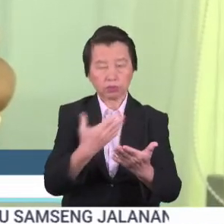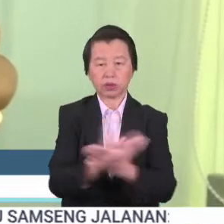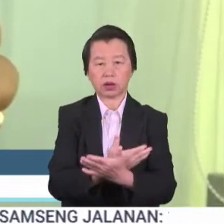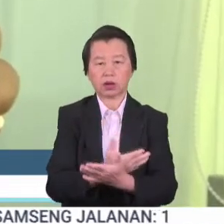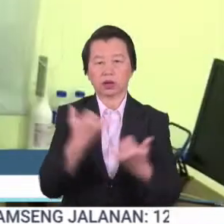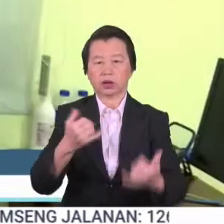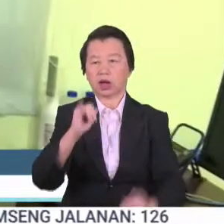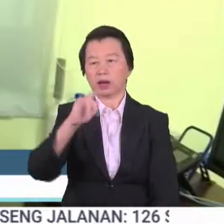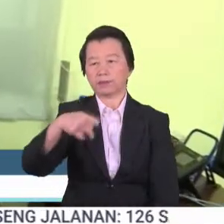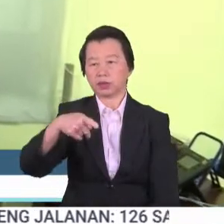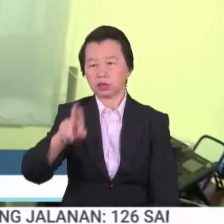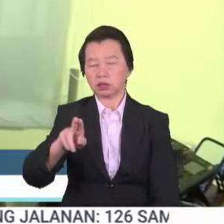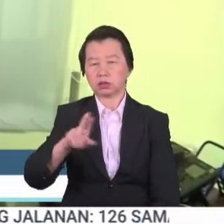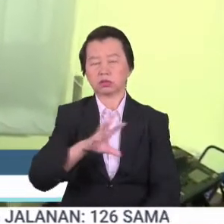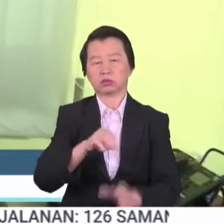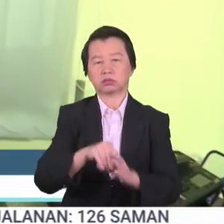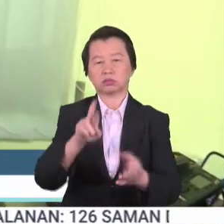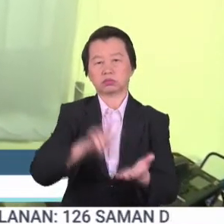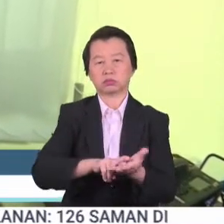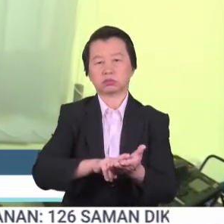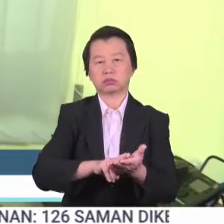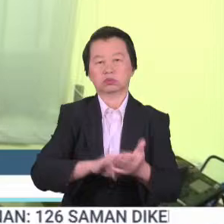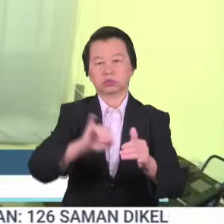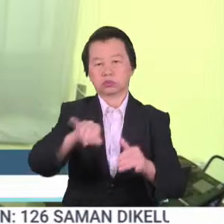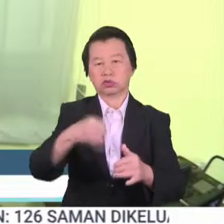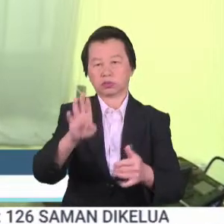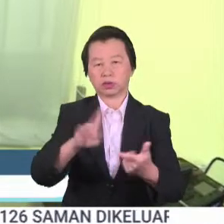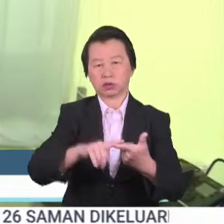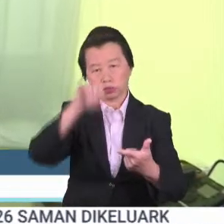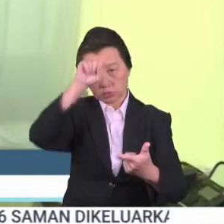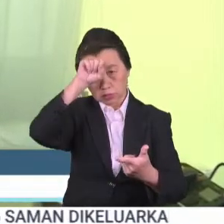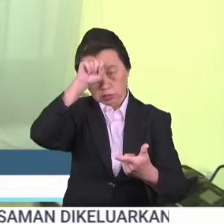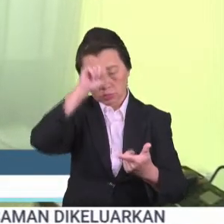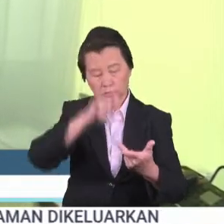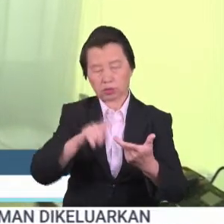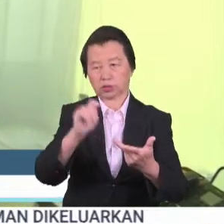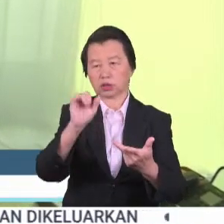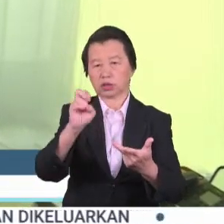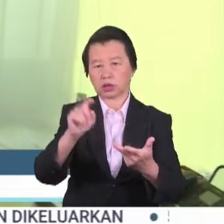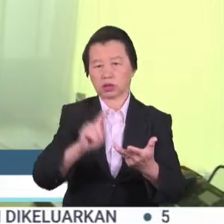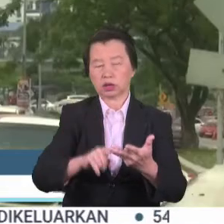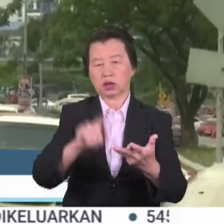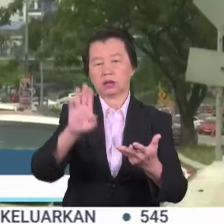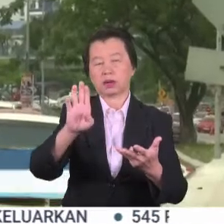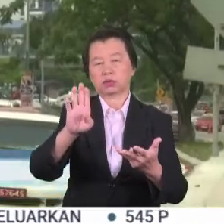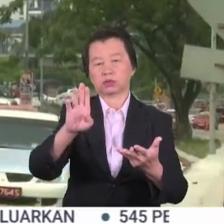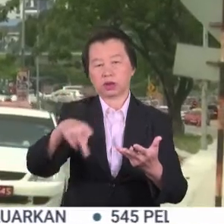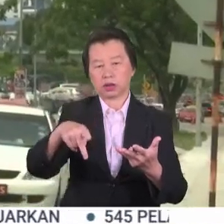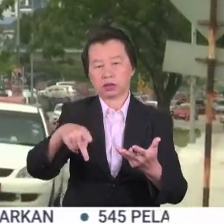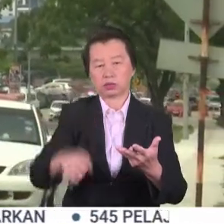Ipu Tidak sihat direkodkan melibatkan daerah Johor Bahru segamat Tangkat dan Batu